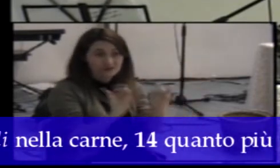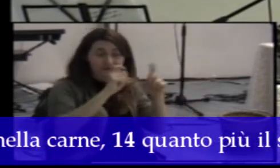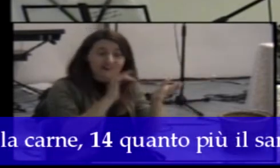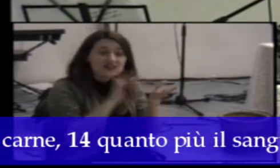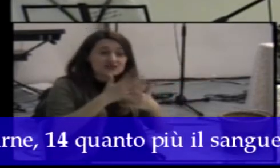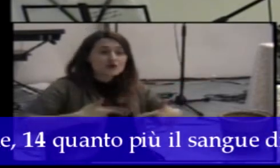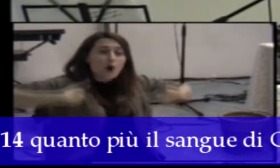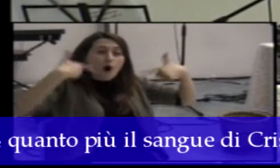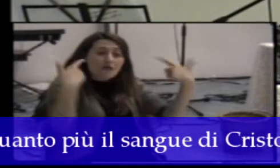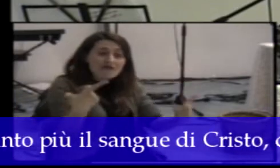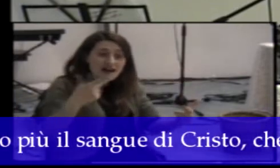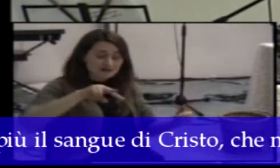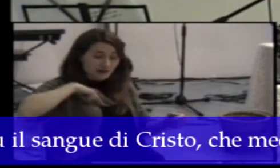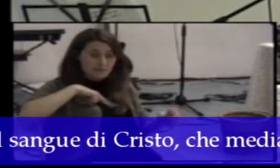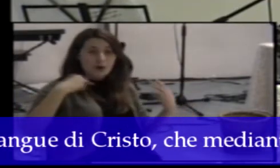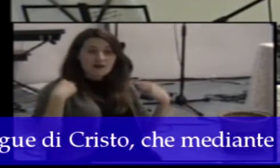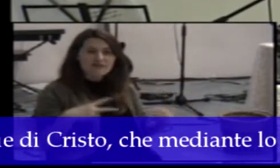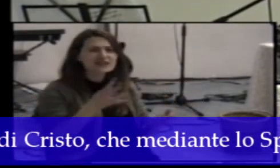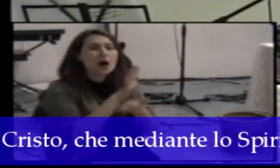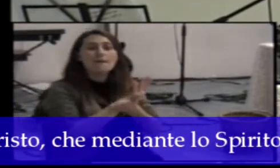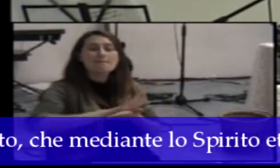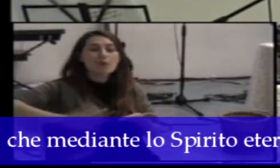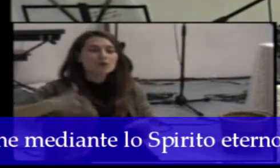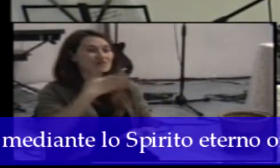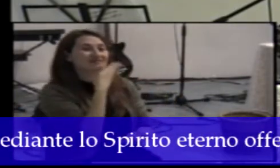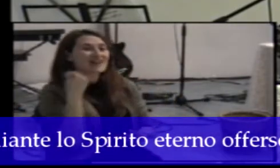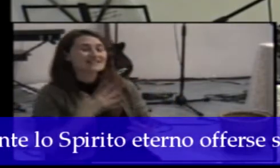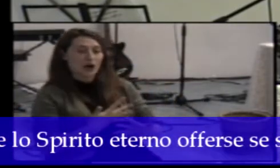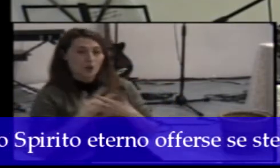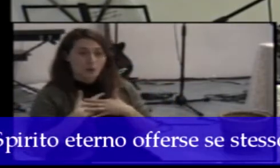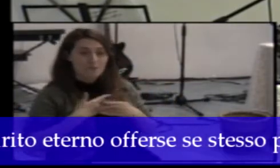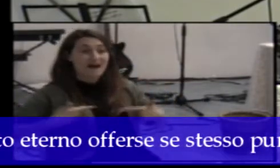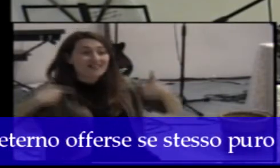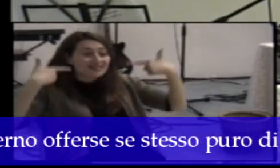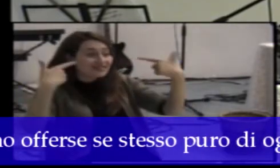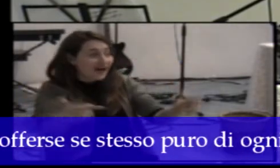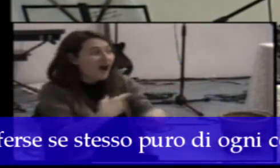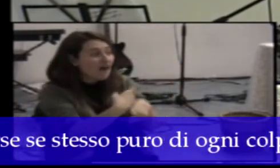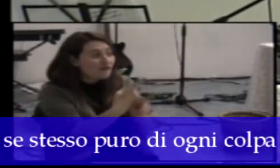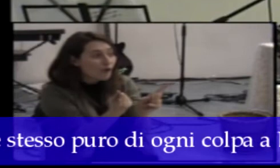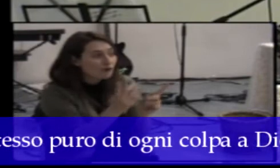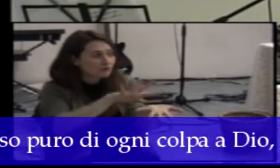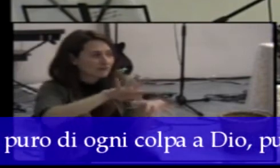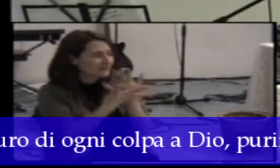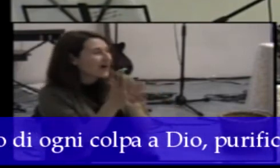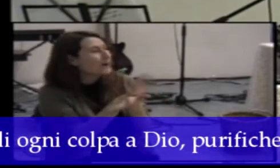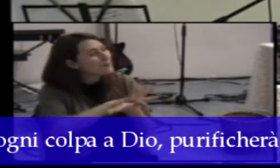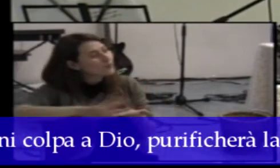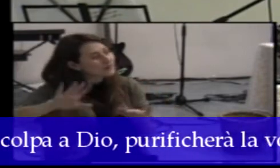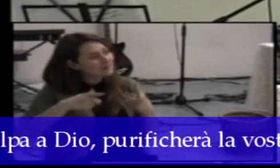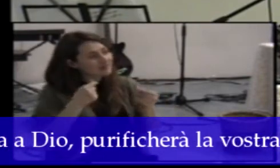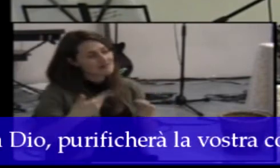di ogni colpa a Dio, purificherà la vostra coscienza dalle opere morte per servire il